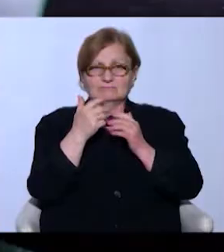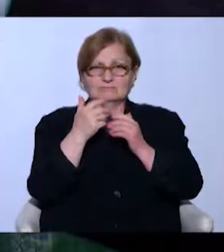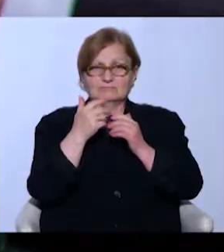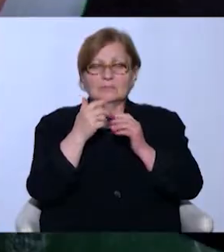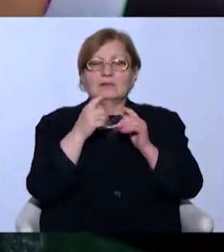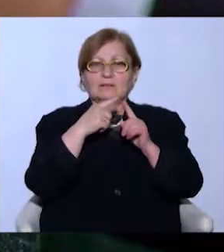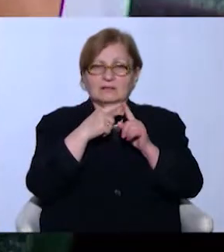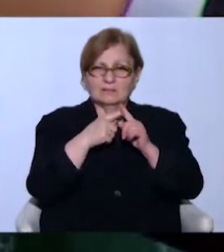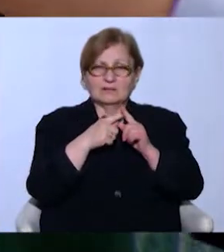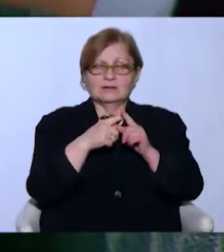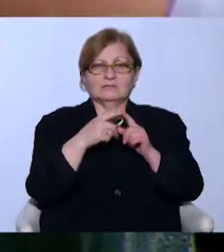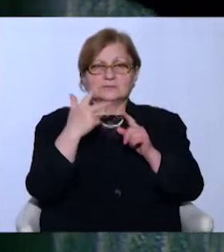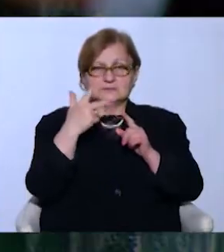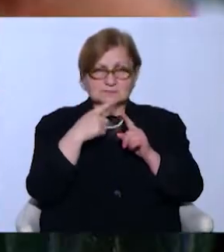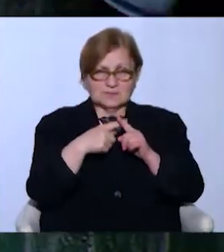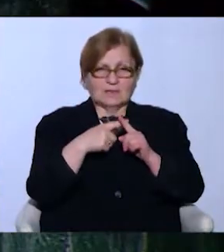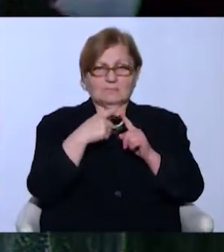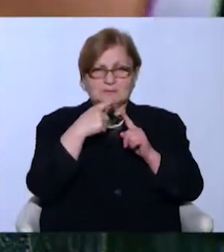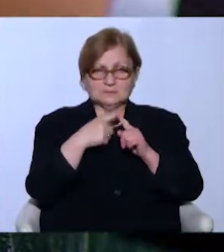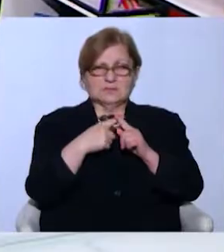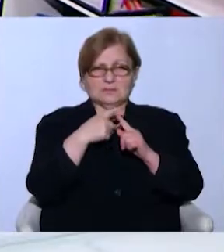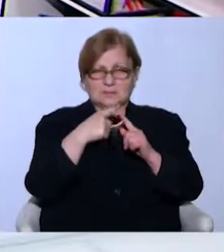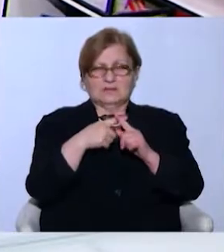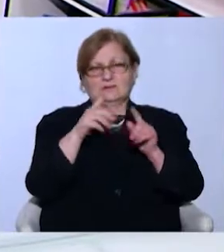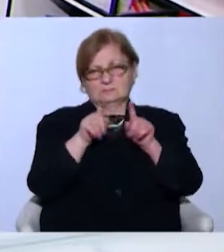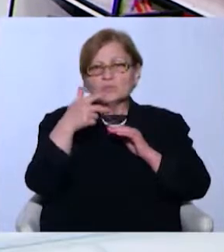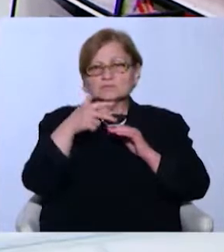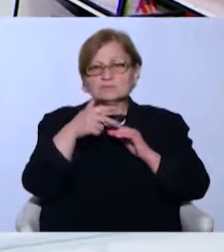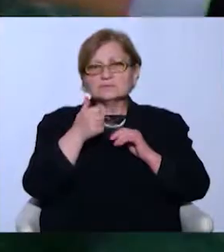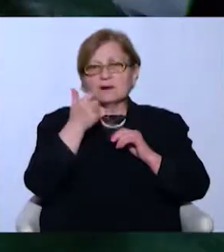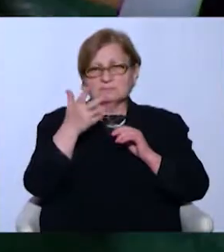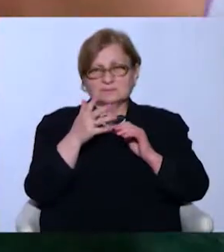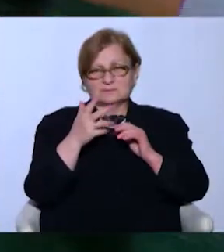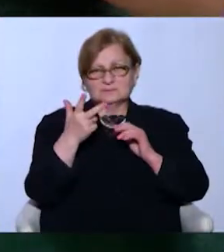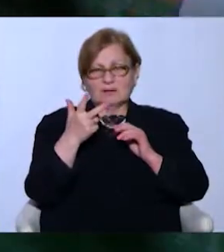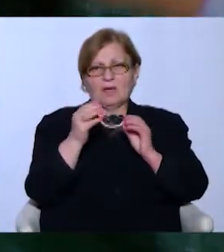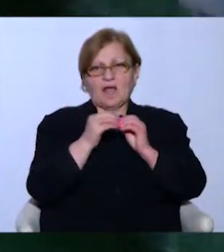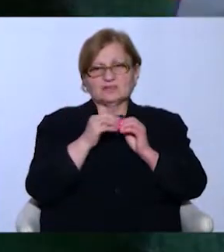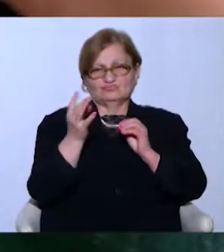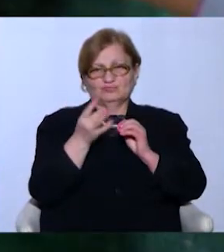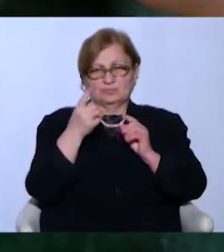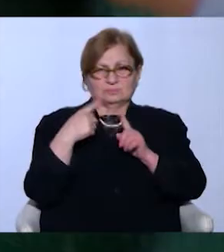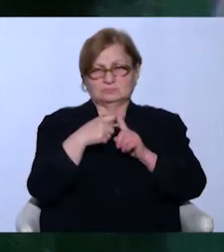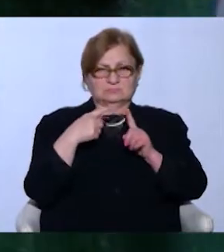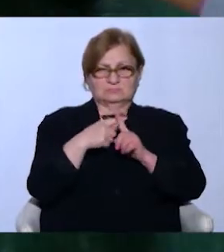3-ს დამატებული 3, დამატებული 3. ხედავთ?